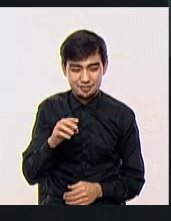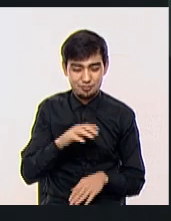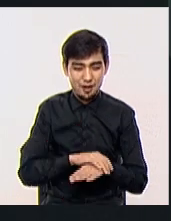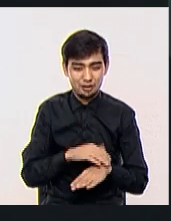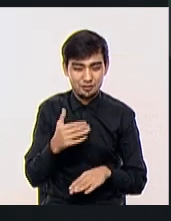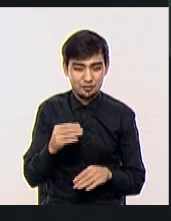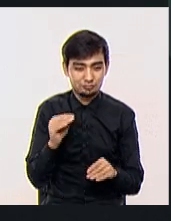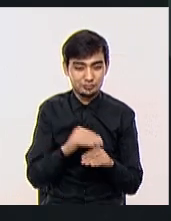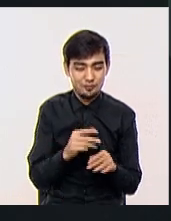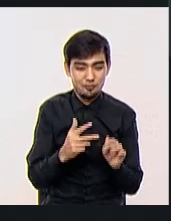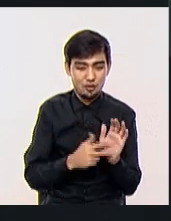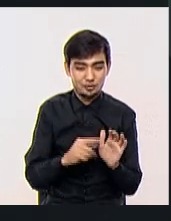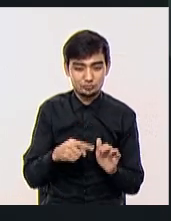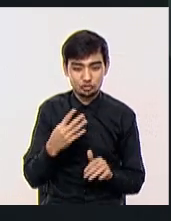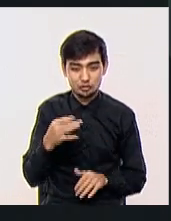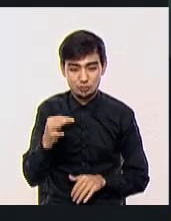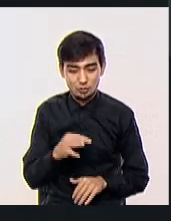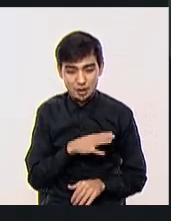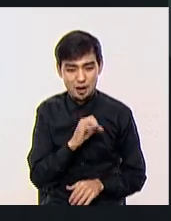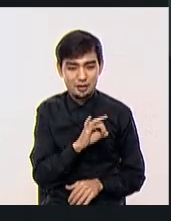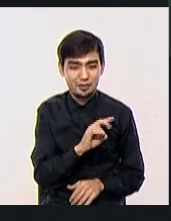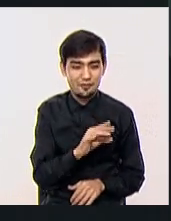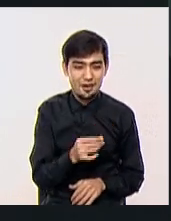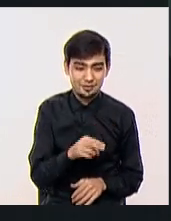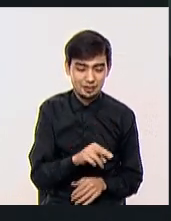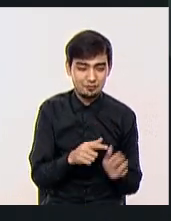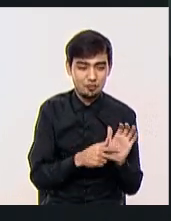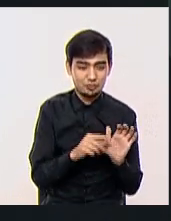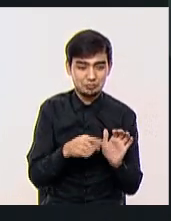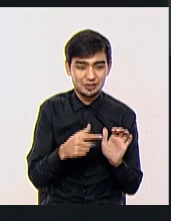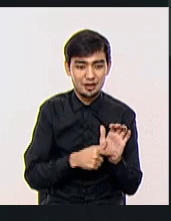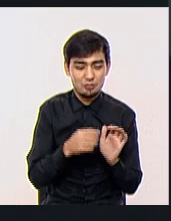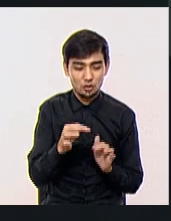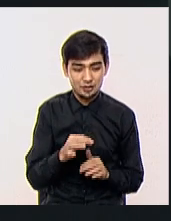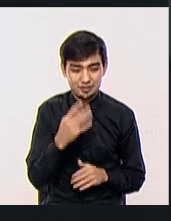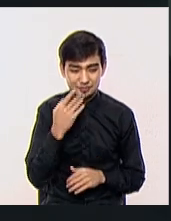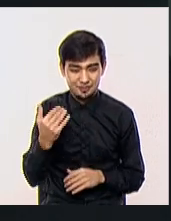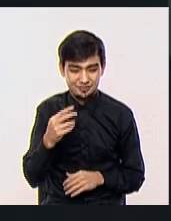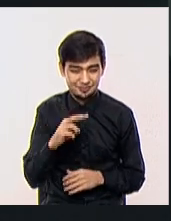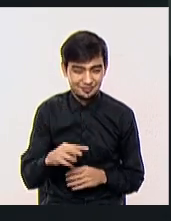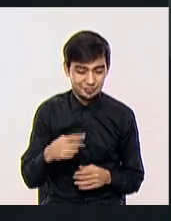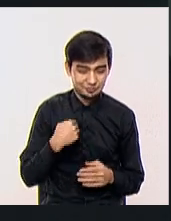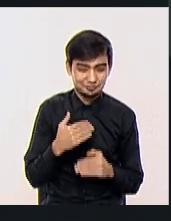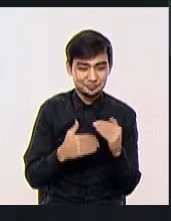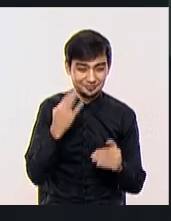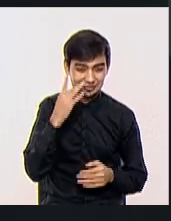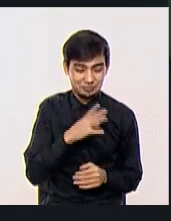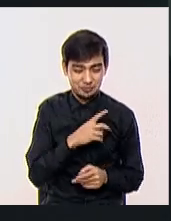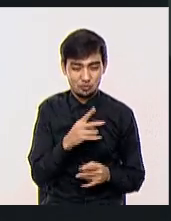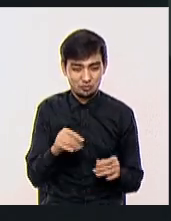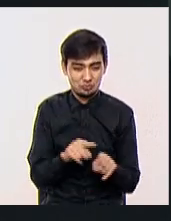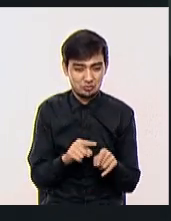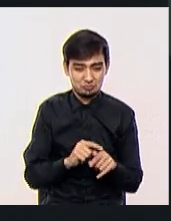орташа 8,4% болса, инфляция 8,7% құраған. Бүгінде шетел валютасындағы депозиттердің жалпы көлемі